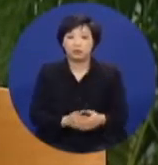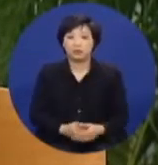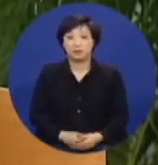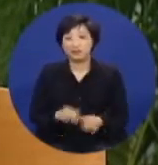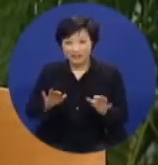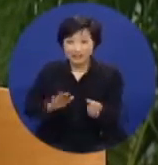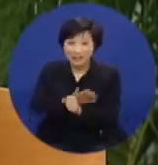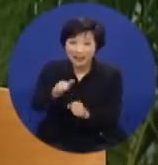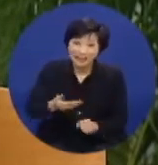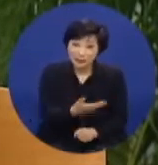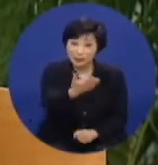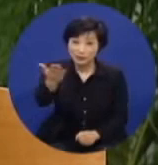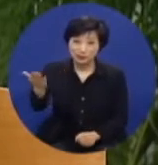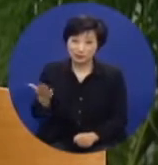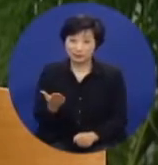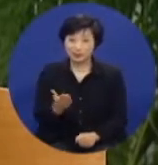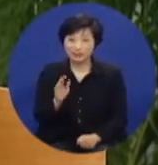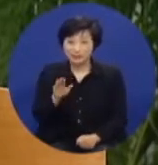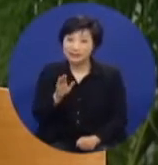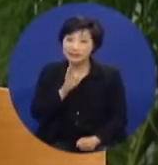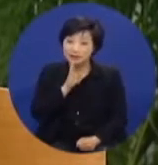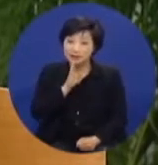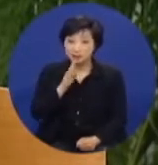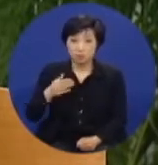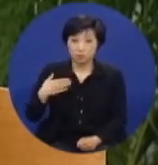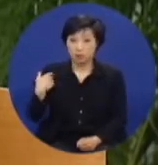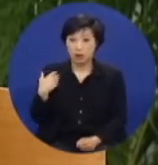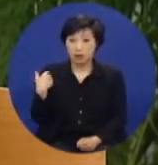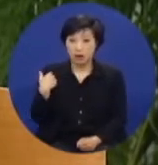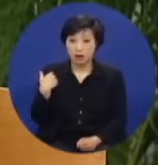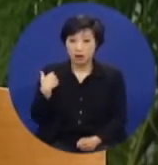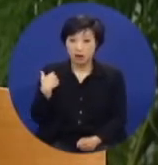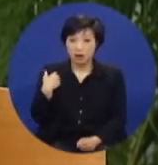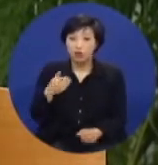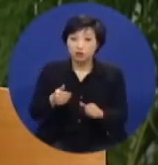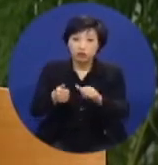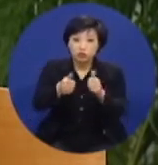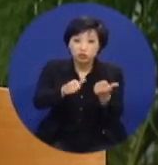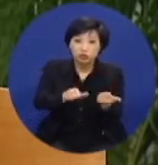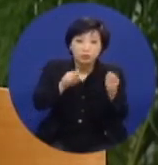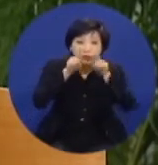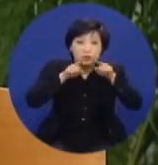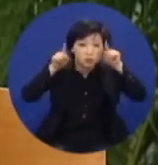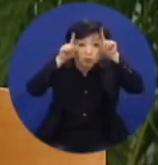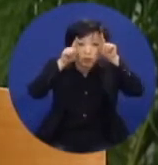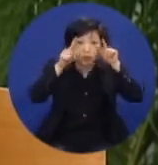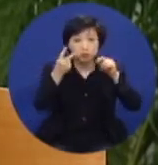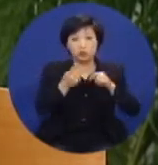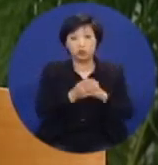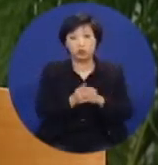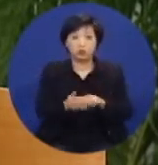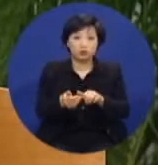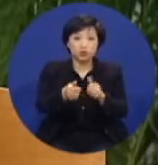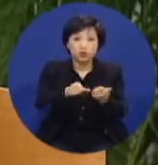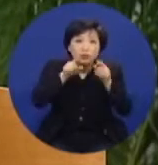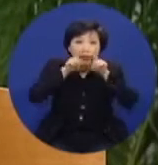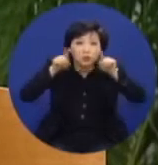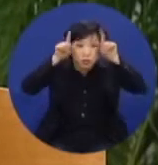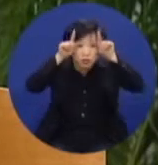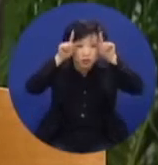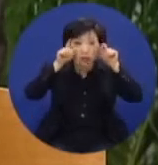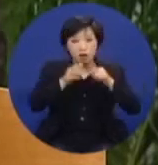사랑은 눌어 분 이 사실을 몰라도 죽음은 키 욱 죽음은 c